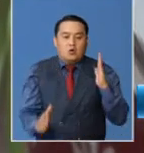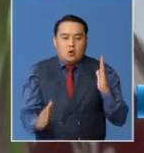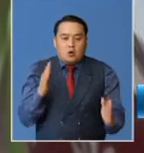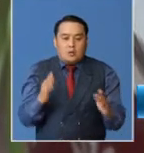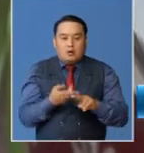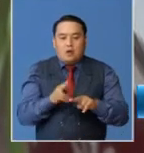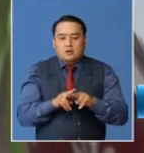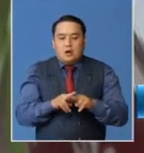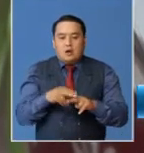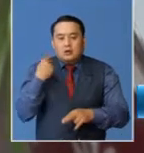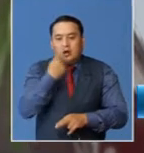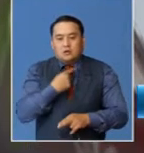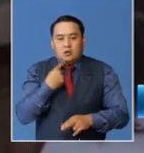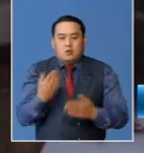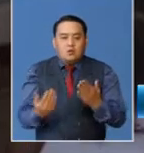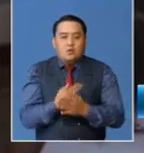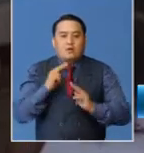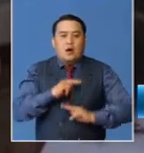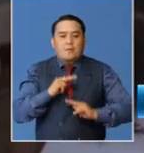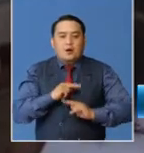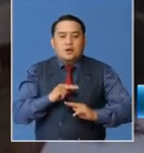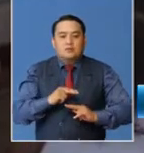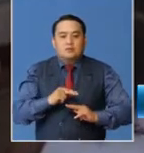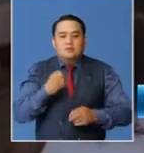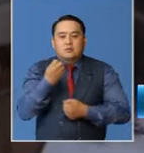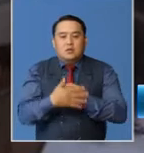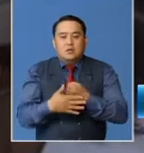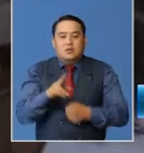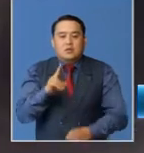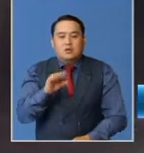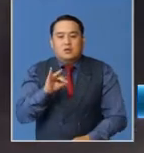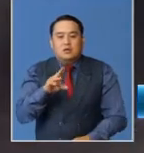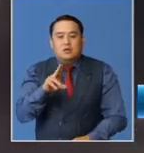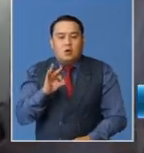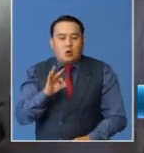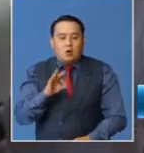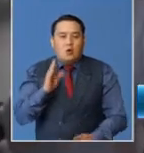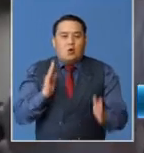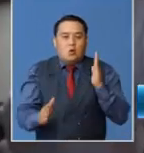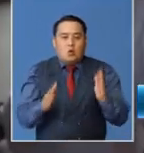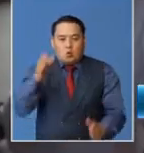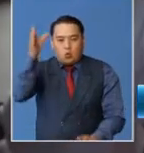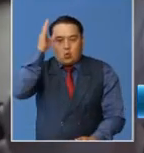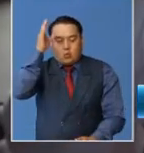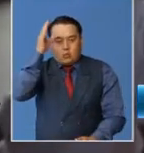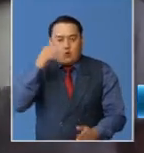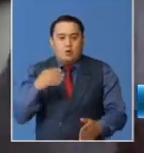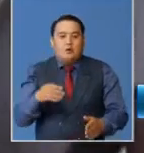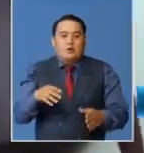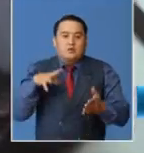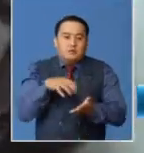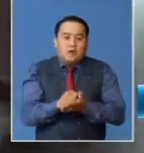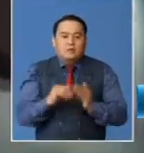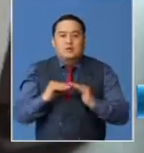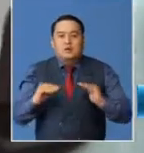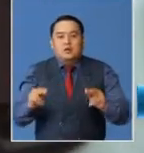сенсорным экраном вместо лица. Нового работника образовательной сферы зовут Кико. Он умный робот, задача которого – увлечь подрастающее